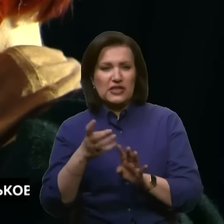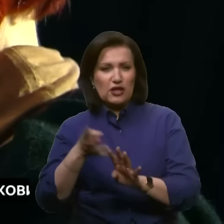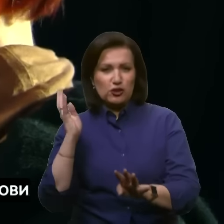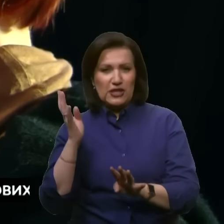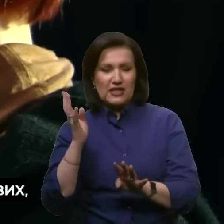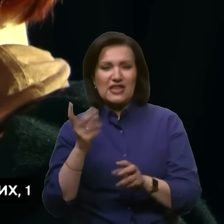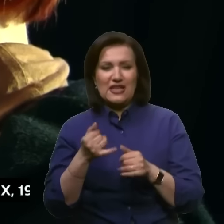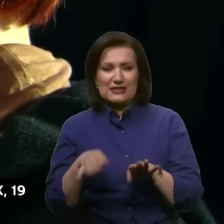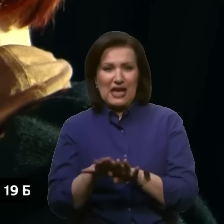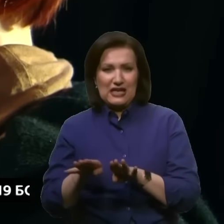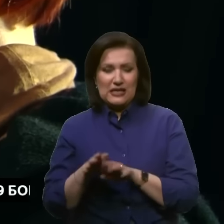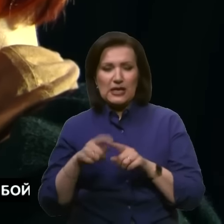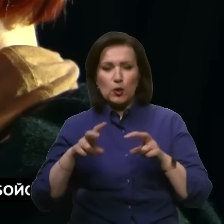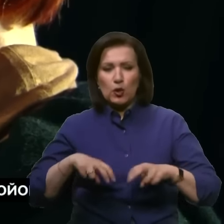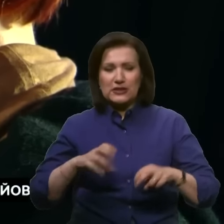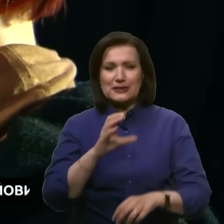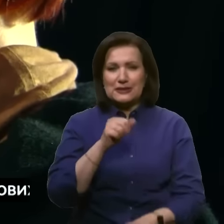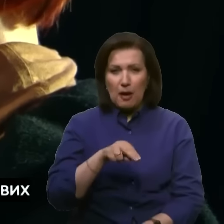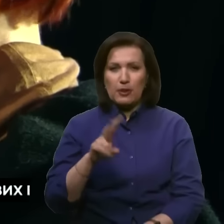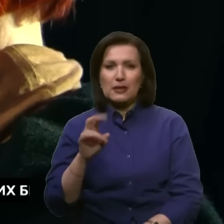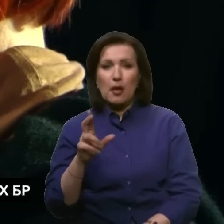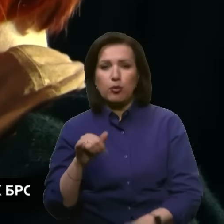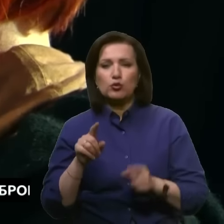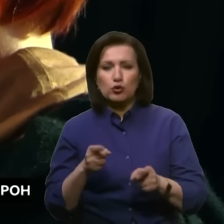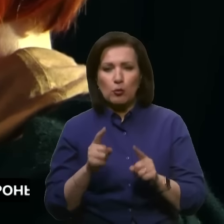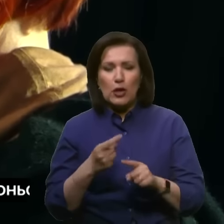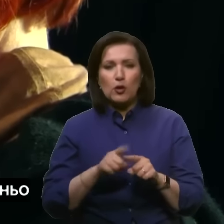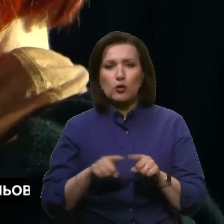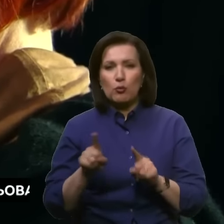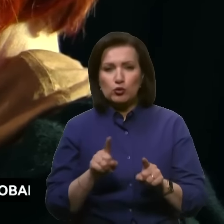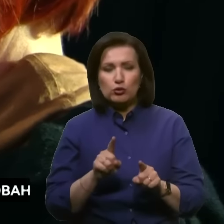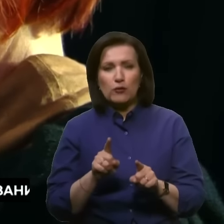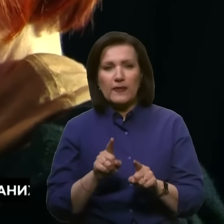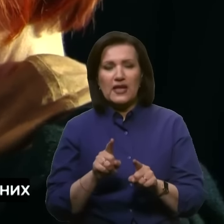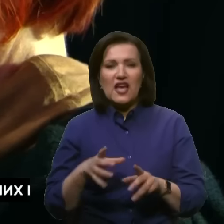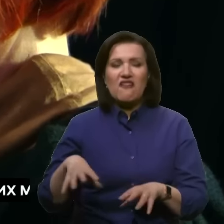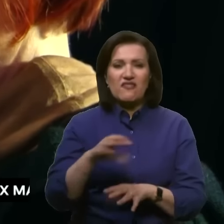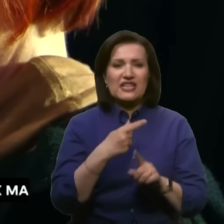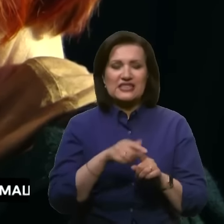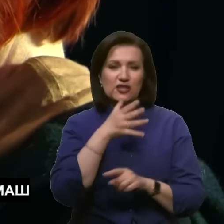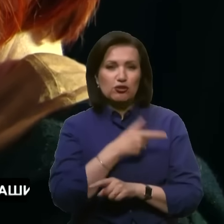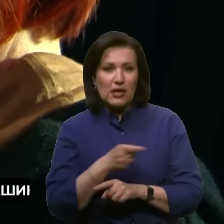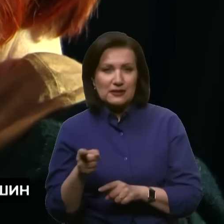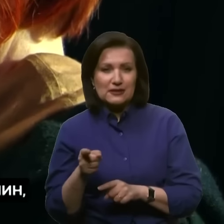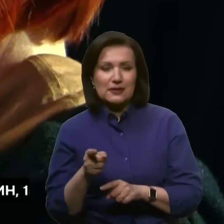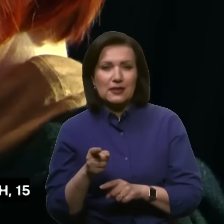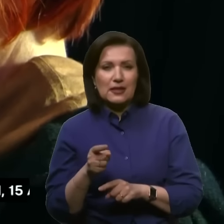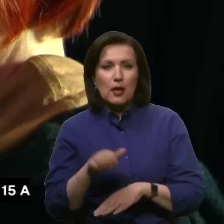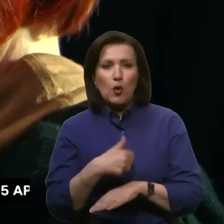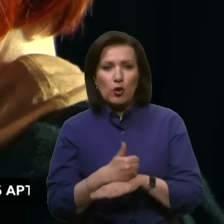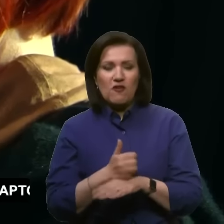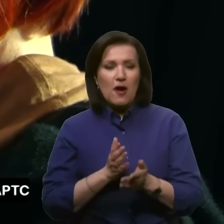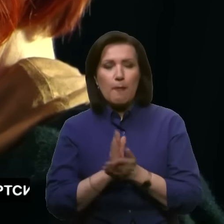на закриття, які розслідували САП і НАБУ. Чому? Тому що весь цей час